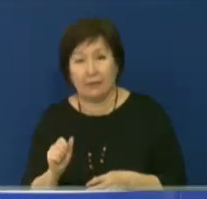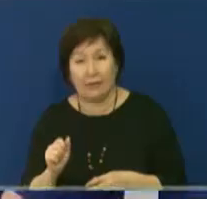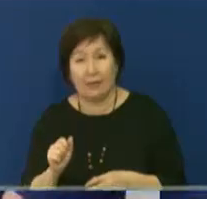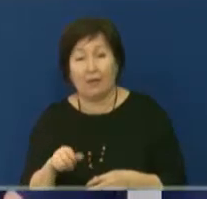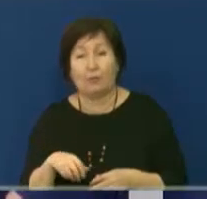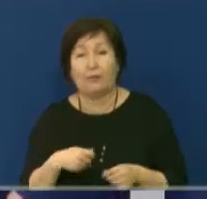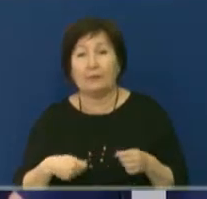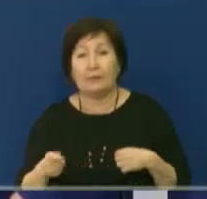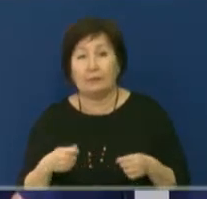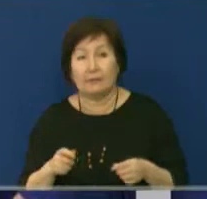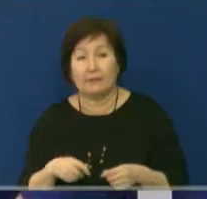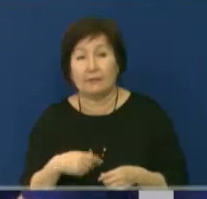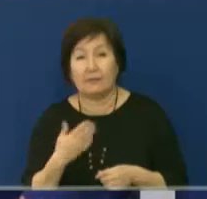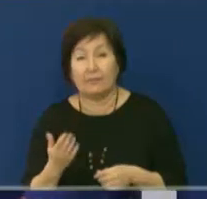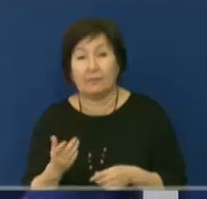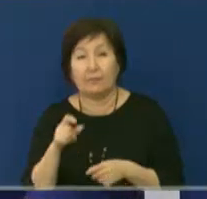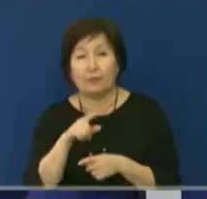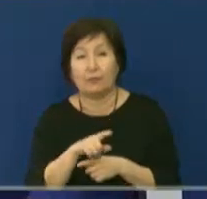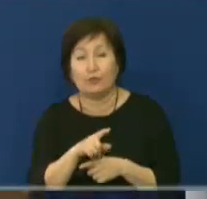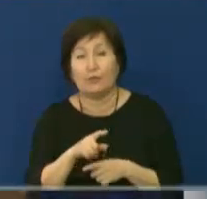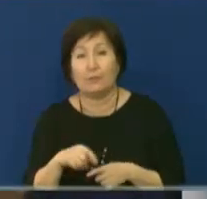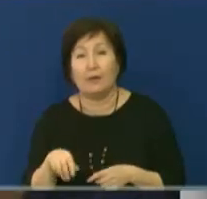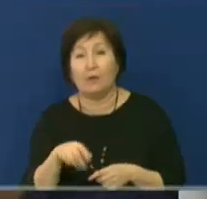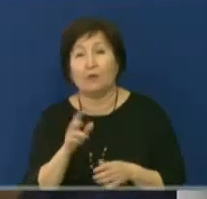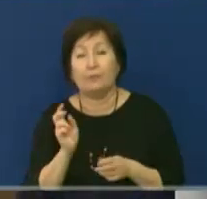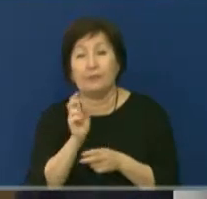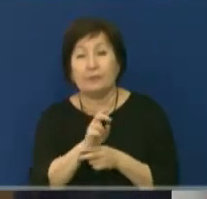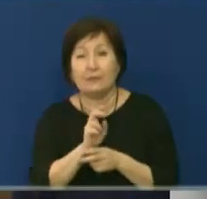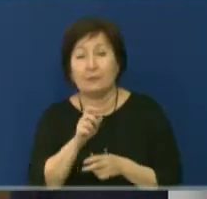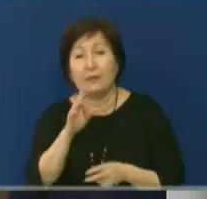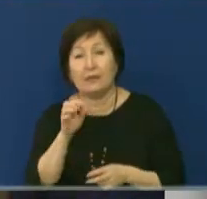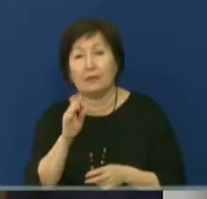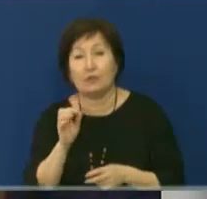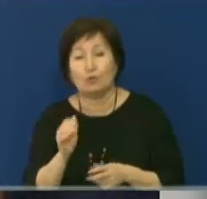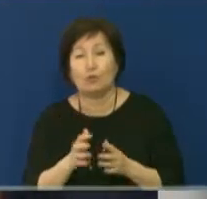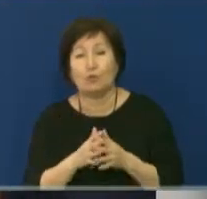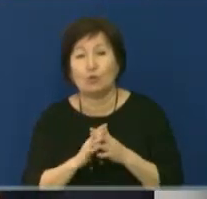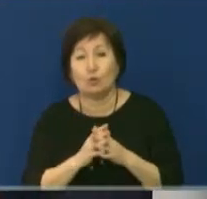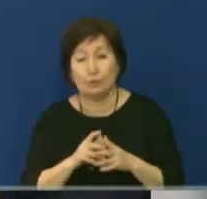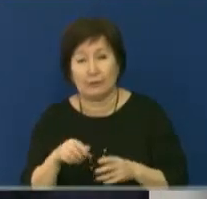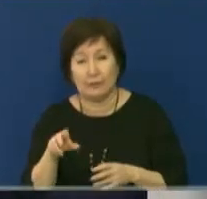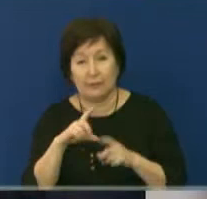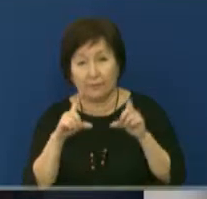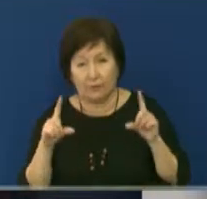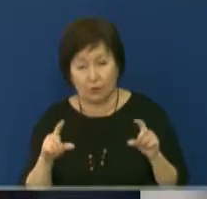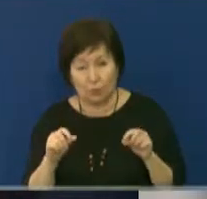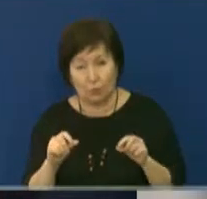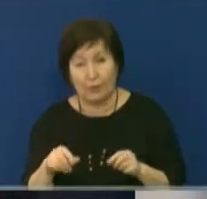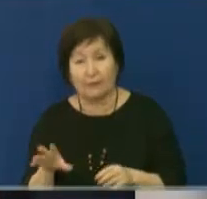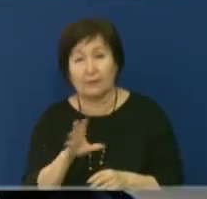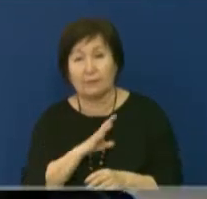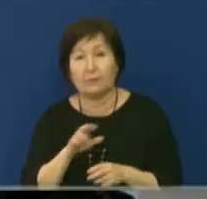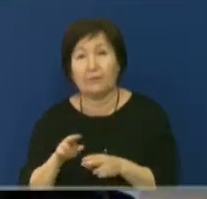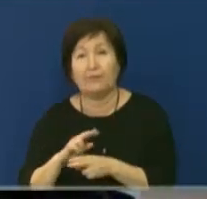«Аул Ельбесиге». Он посетил Бакырчыкскую среднюю школу, где в рамках национального проекта был проведен капитальный ремонт. В